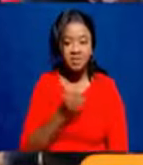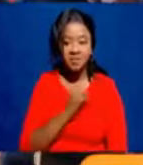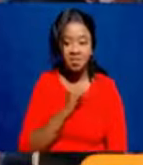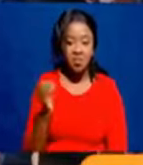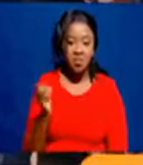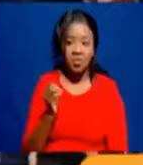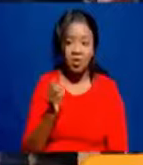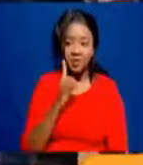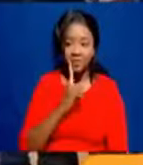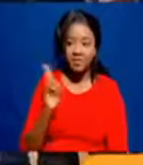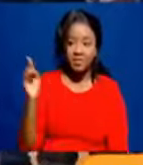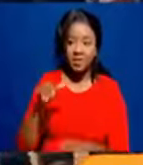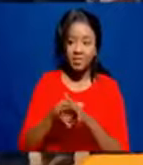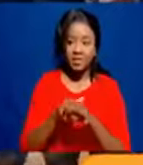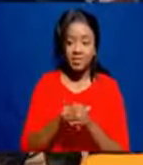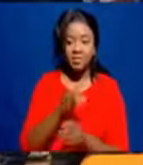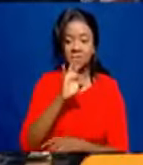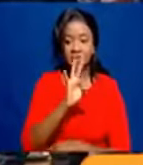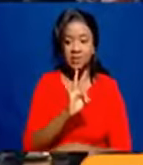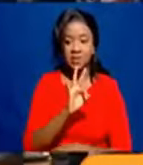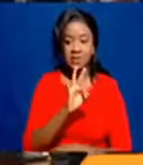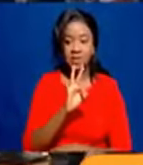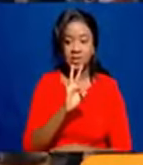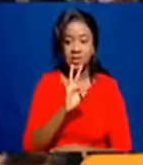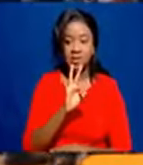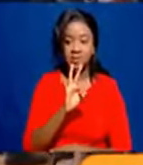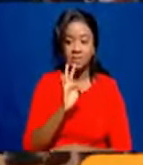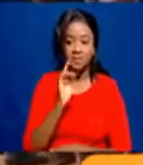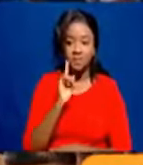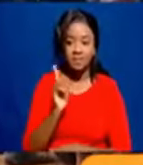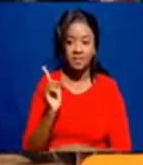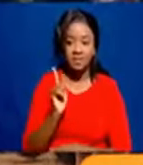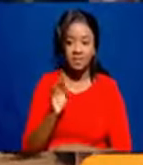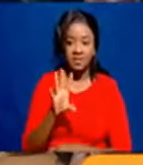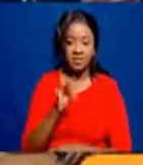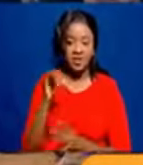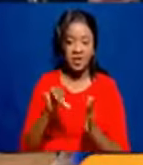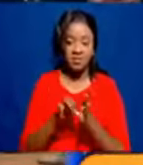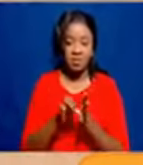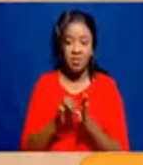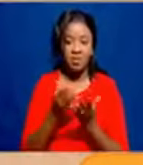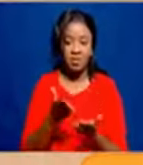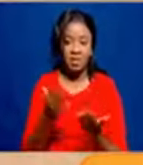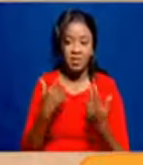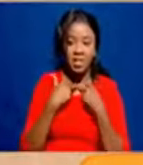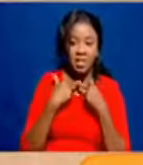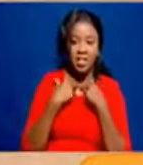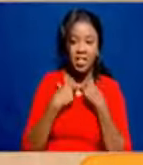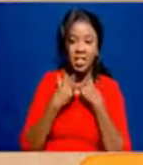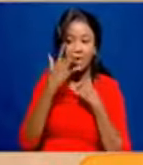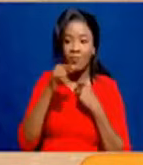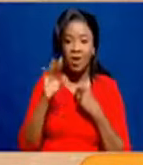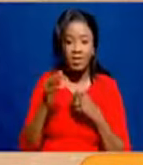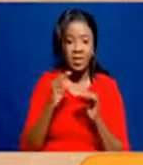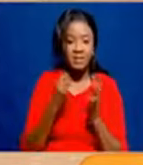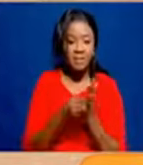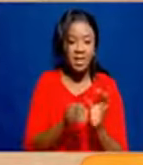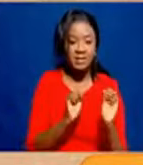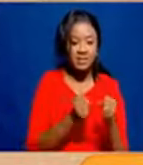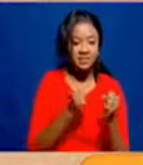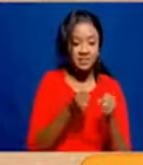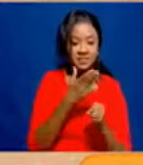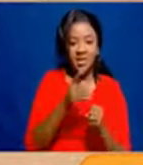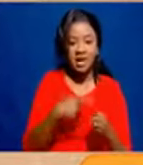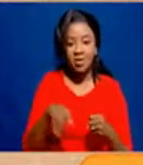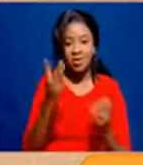Wanachama zaidi ya 1,053 wa sako hiyo walijipata katika hali ya mkanganyiko kuhusu hatima ya akiba zao.